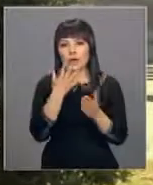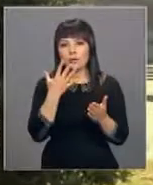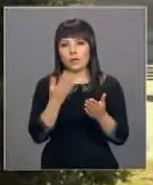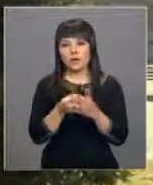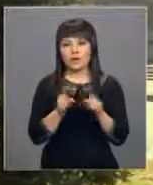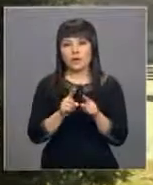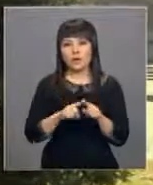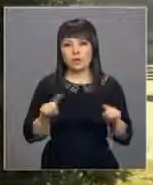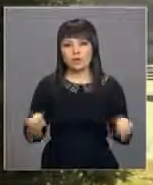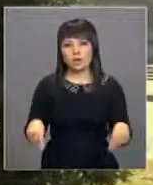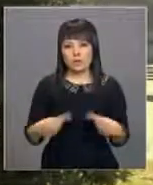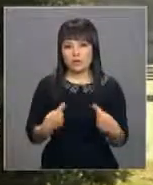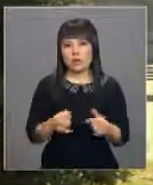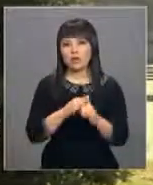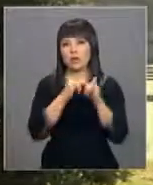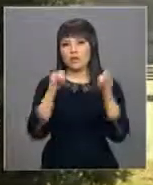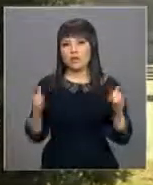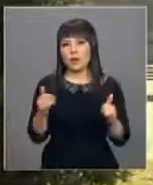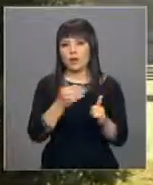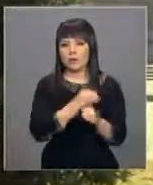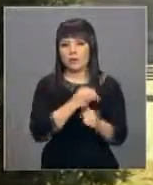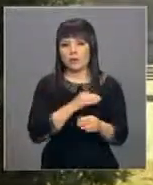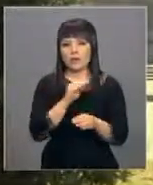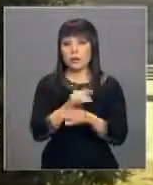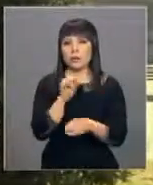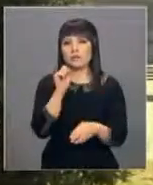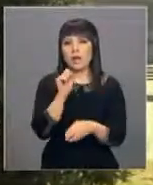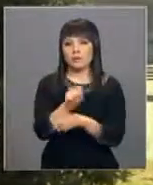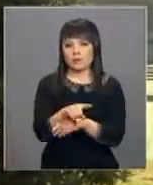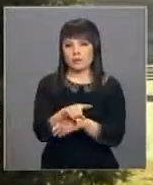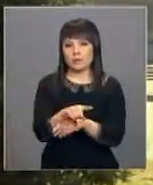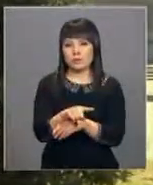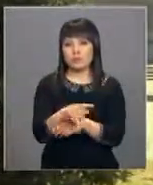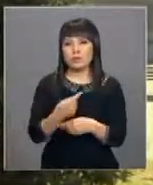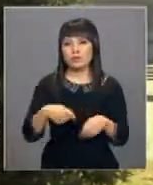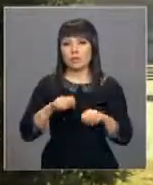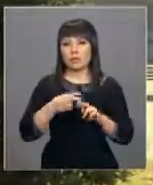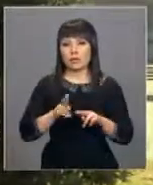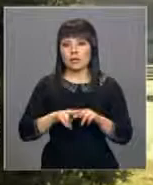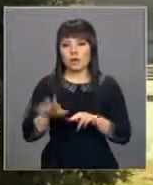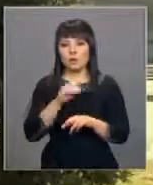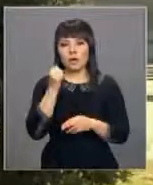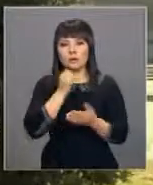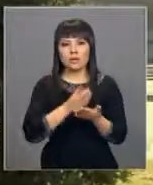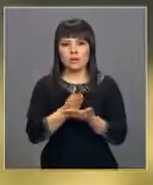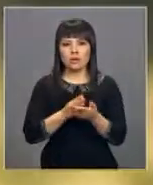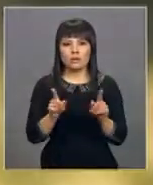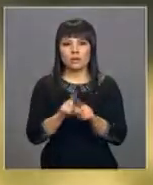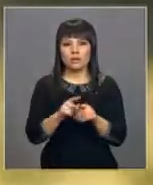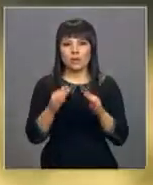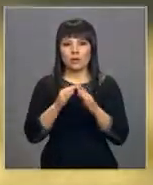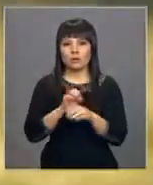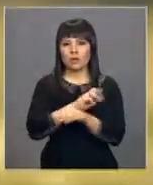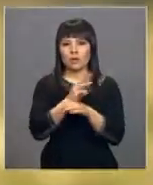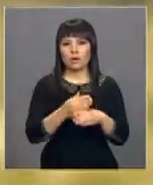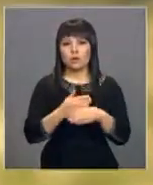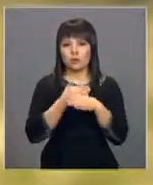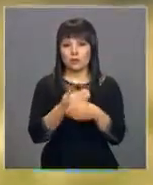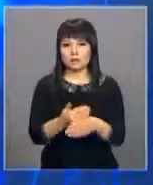баспананы жаңартуға және кеңейтуге тапсырыс берген ардагерлердің барлығына толықтай үй берілген.